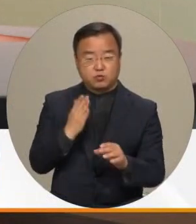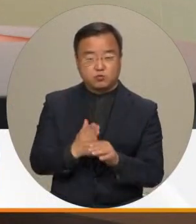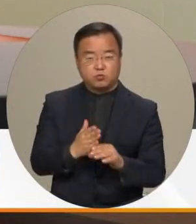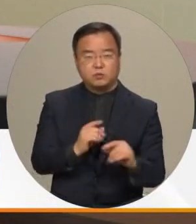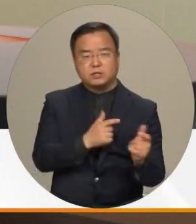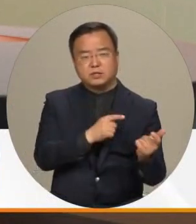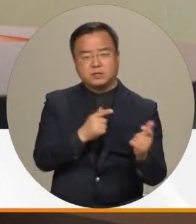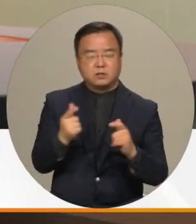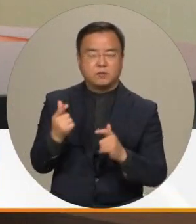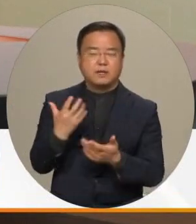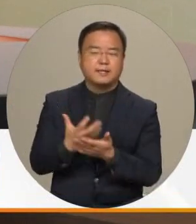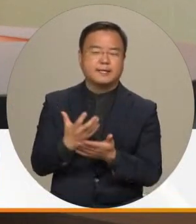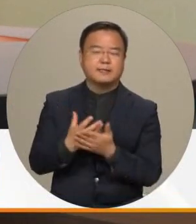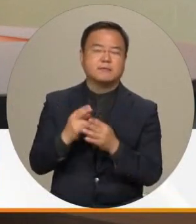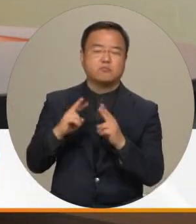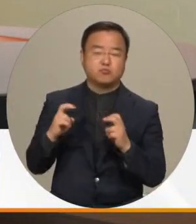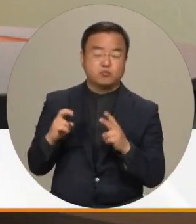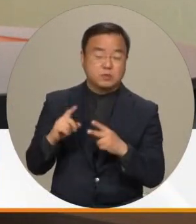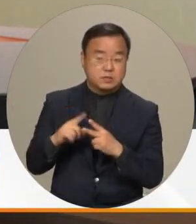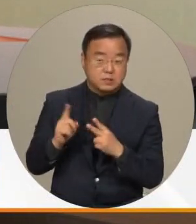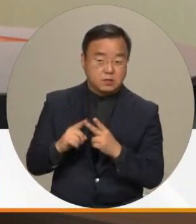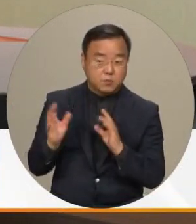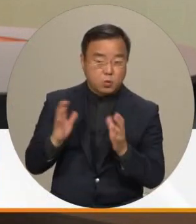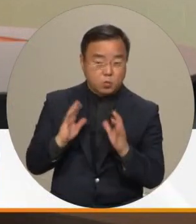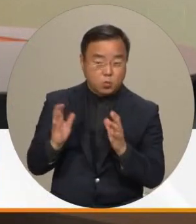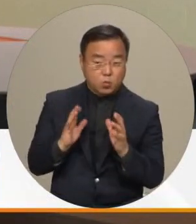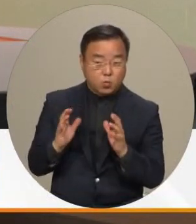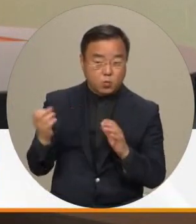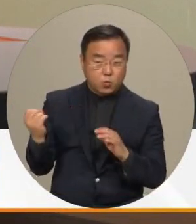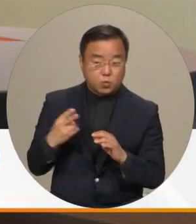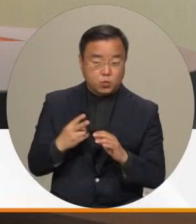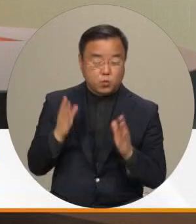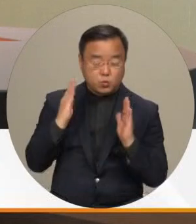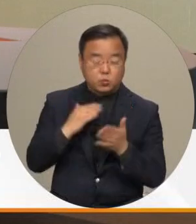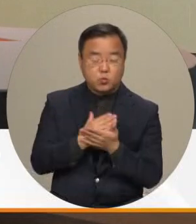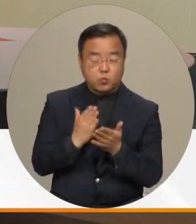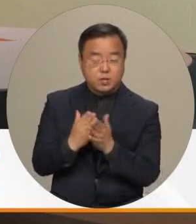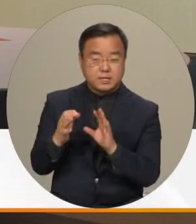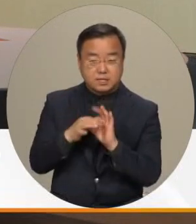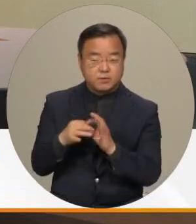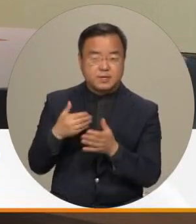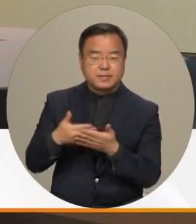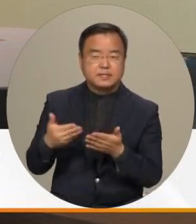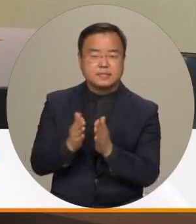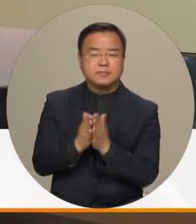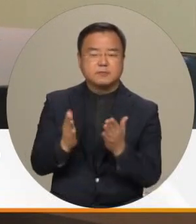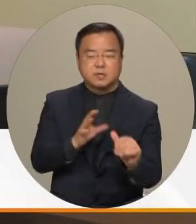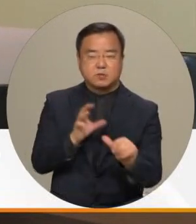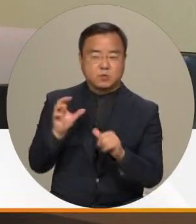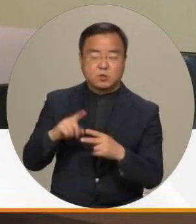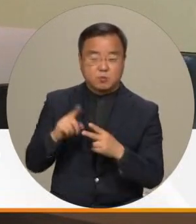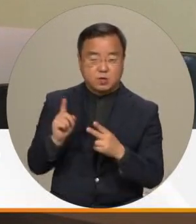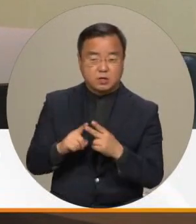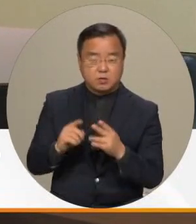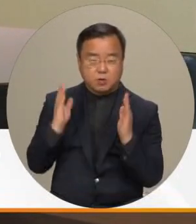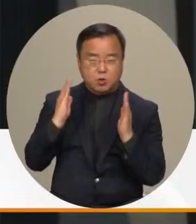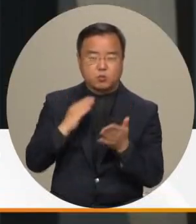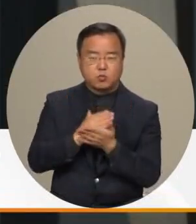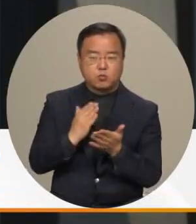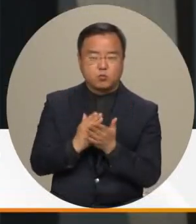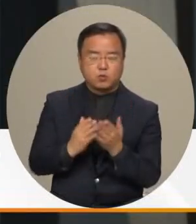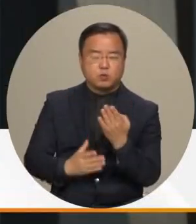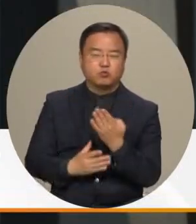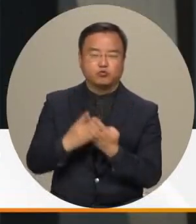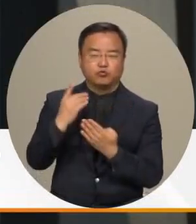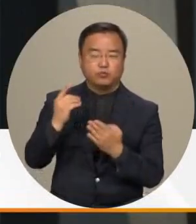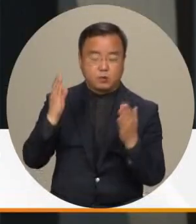것들을 이제 뭐 데이터 분석이나 토론 프로젝트 수업도 교과 연기 그림책을 활용한다거나 교과관 융합 수업도 하고 있고